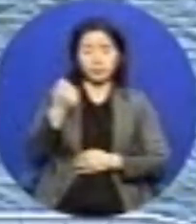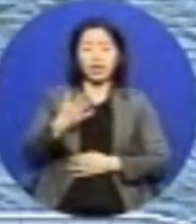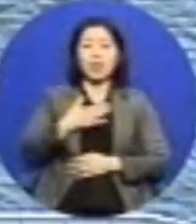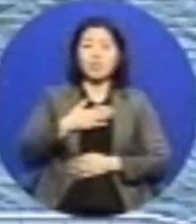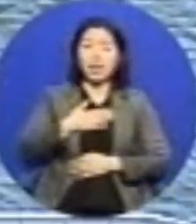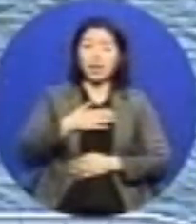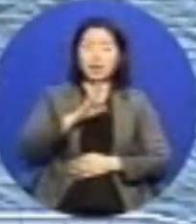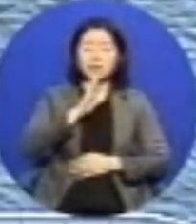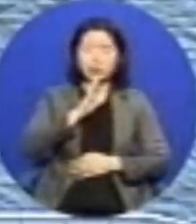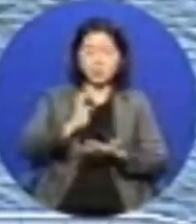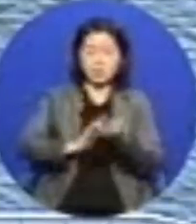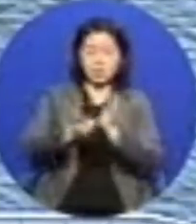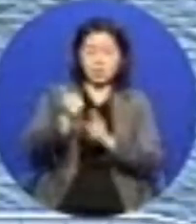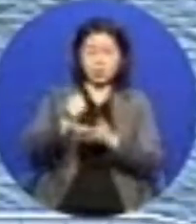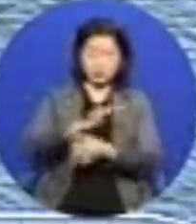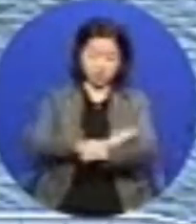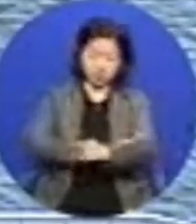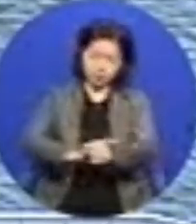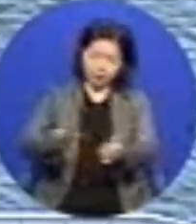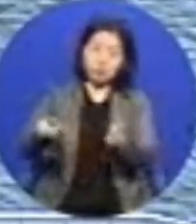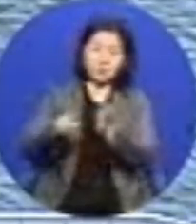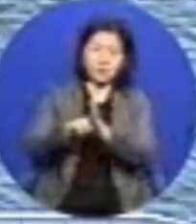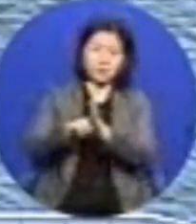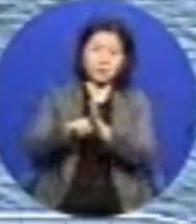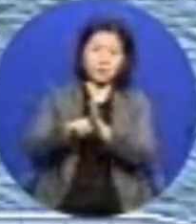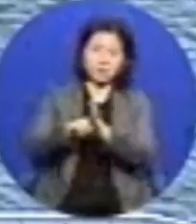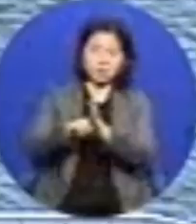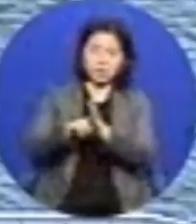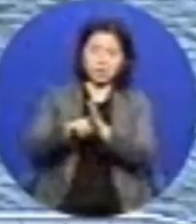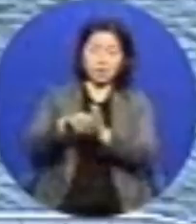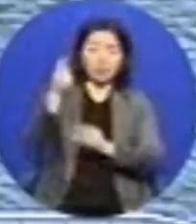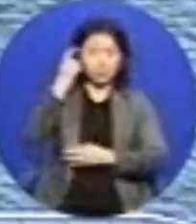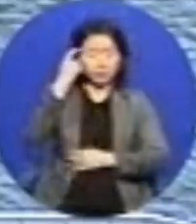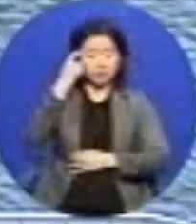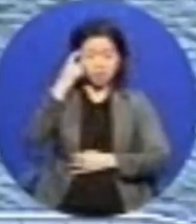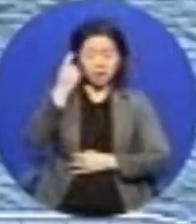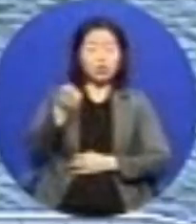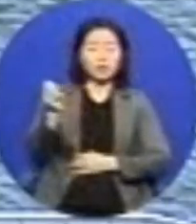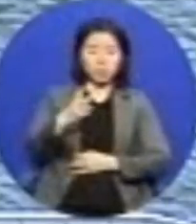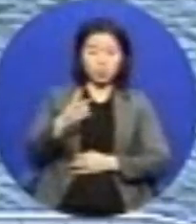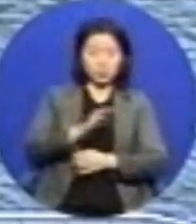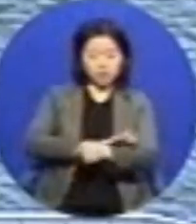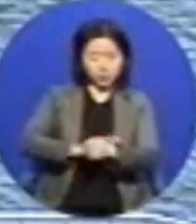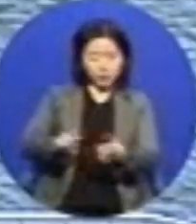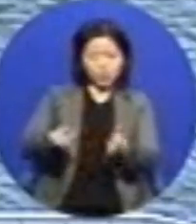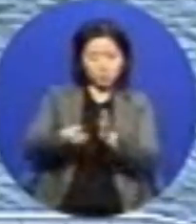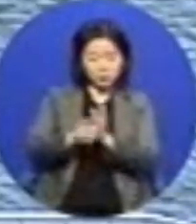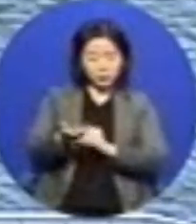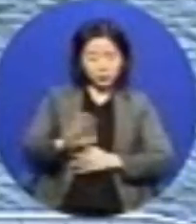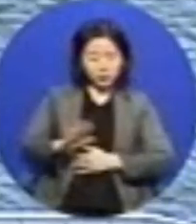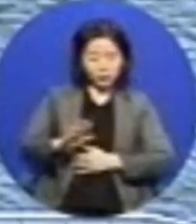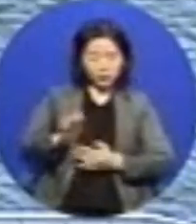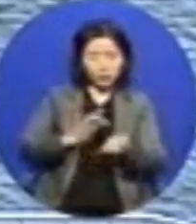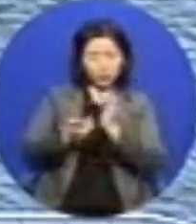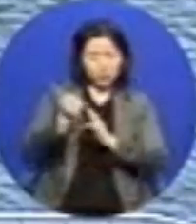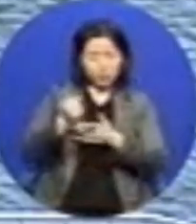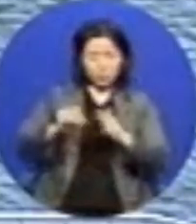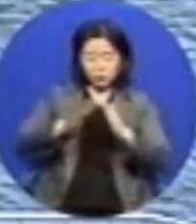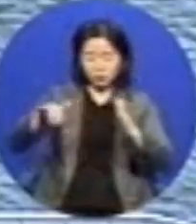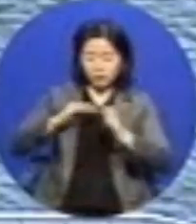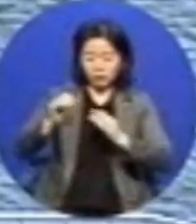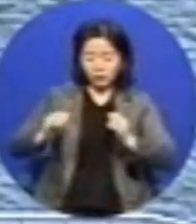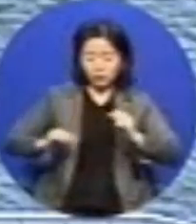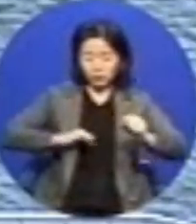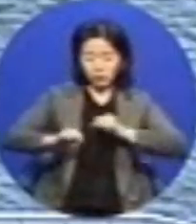믿는지 내가 예수님을 진짜 믿는데 도 주님은 우리 가정 안에 역사를 안 해주시는 건지 한번 여러분 자신을 점검해